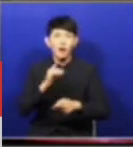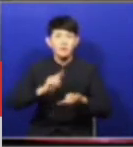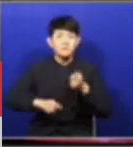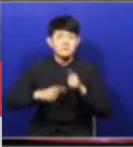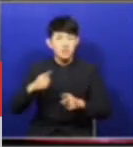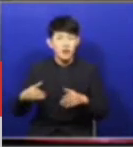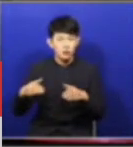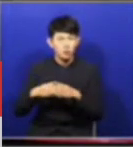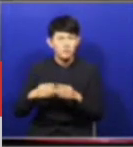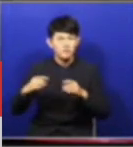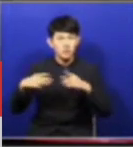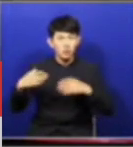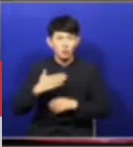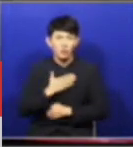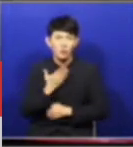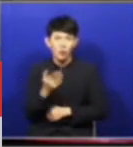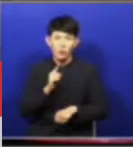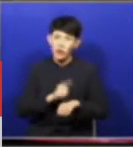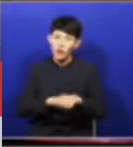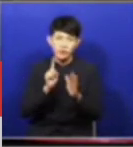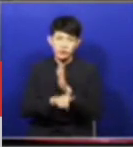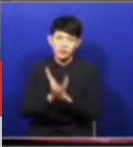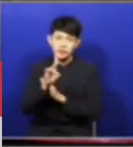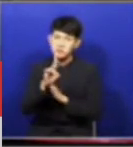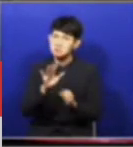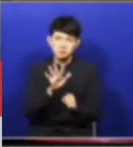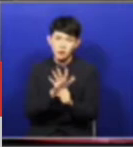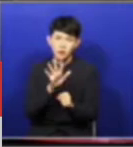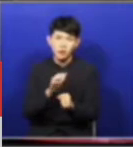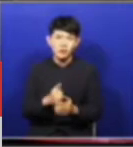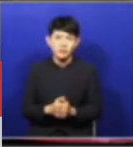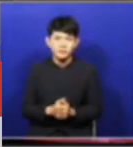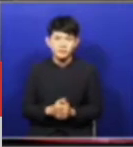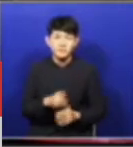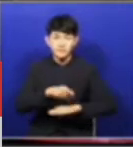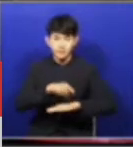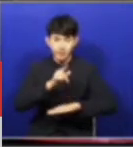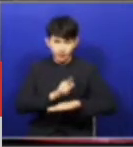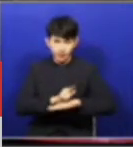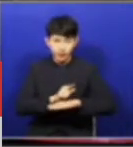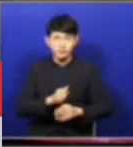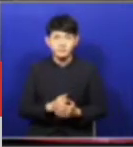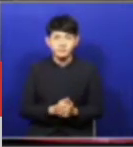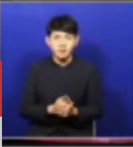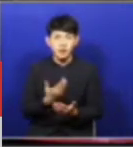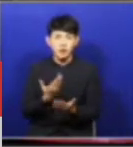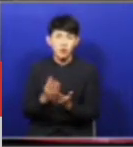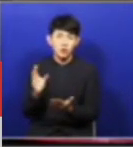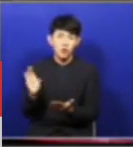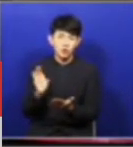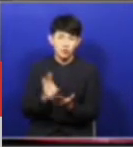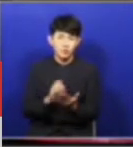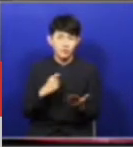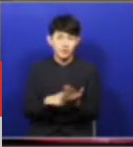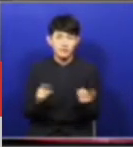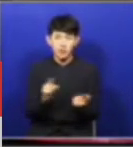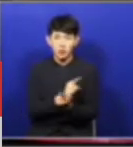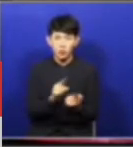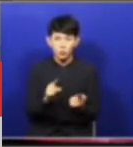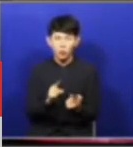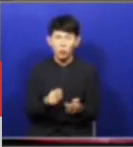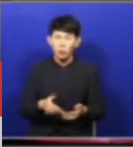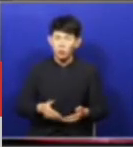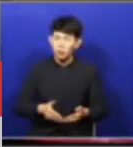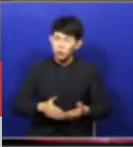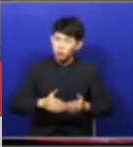ครับคงจะ7นาทีไม่ไหวแน่นอนท่านประธานที่เคารพครับสำนักงานกองทุนประกันสังคมเนี่ยเกิดขึ้นมานานเราไม่ฉายภาพ